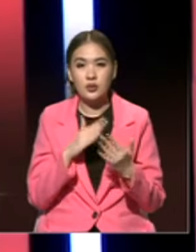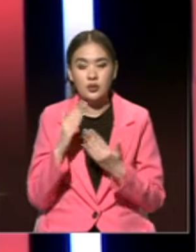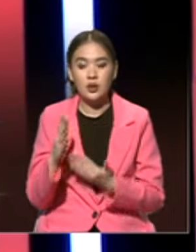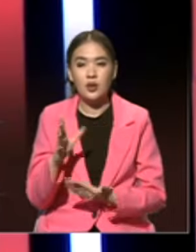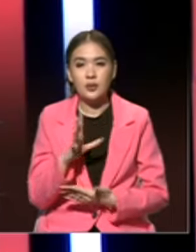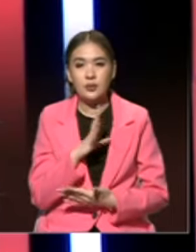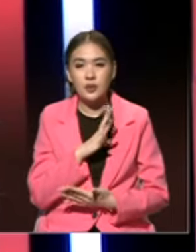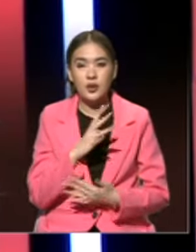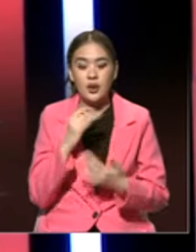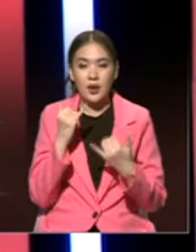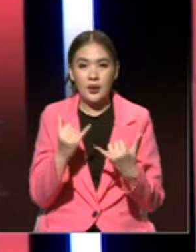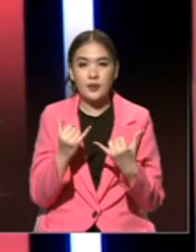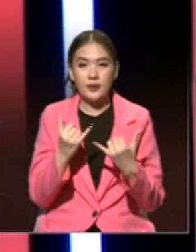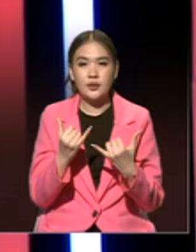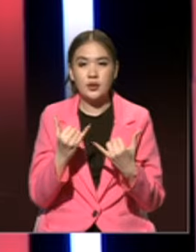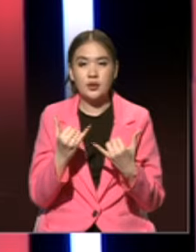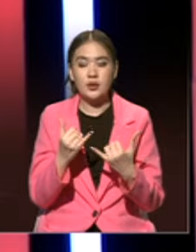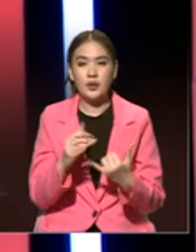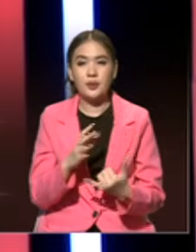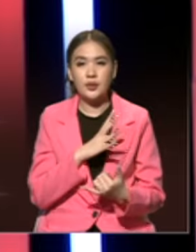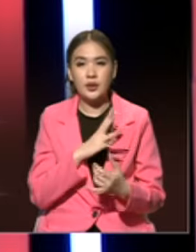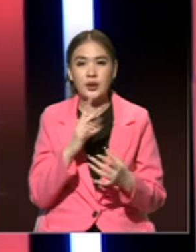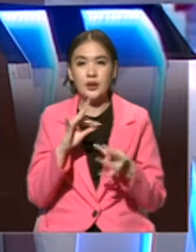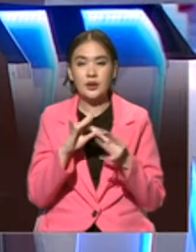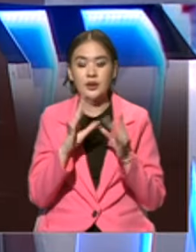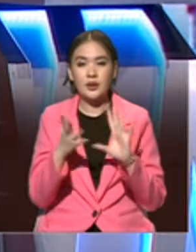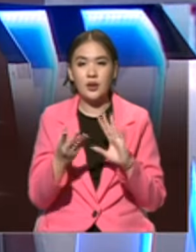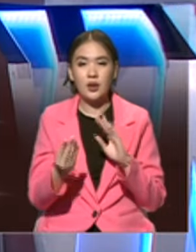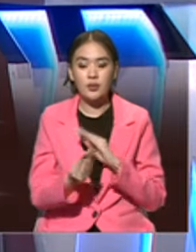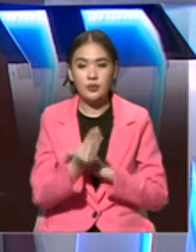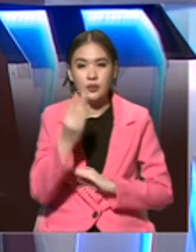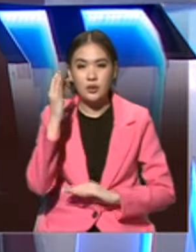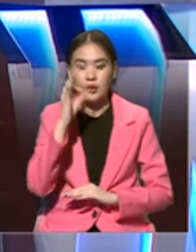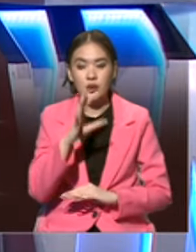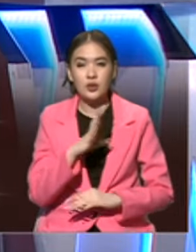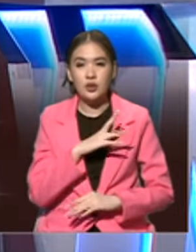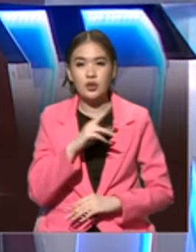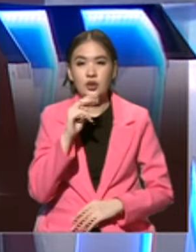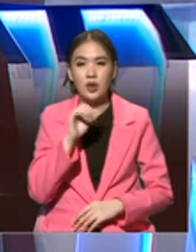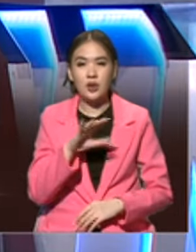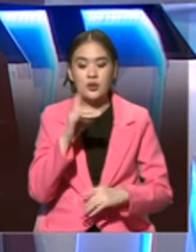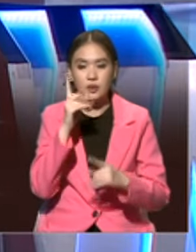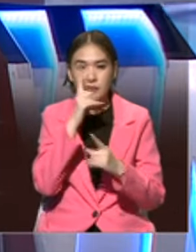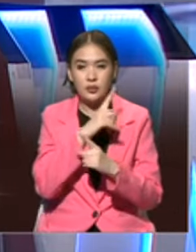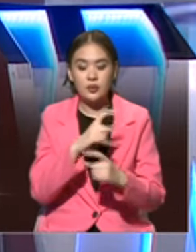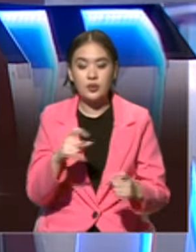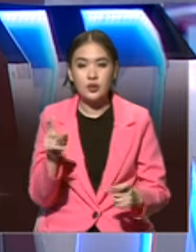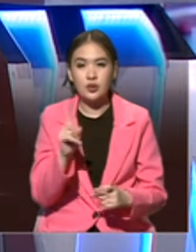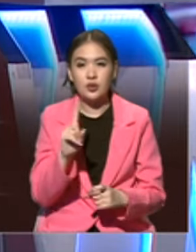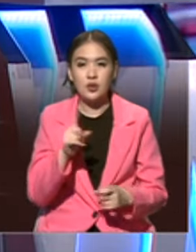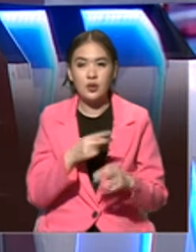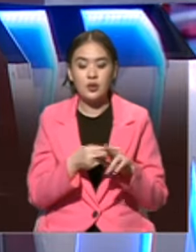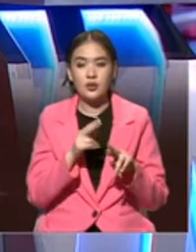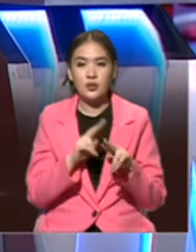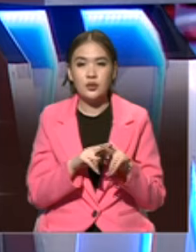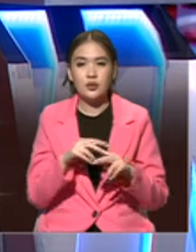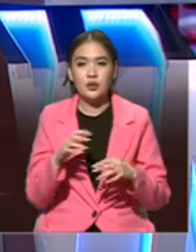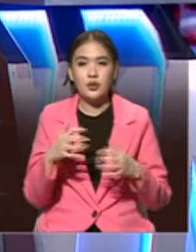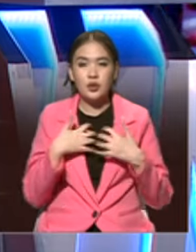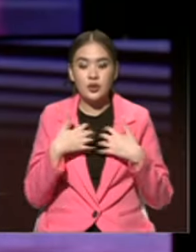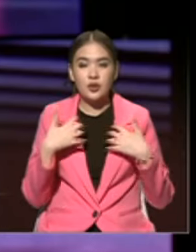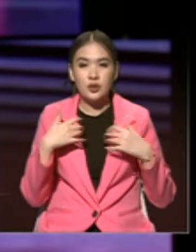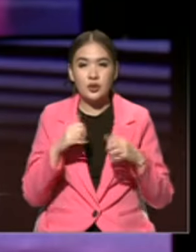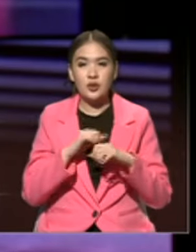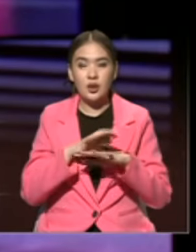кейін ауданда қазір міне бүгін уже ғаламторда сол WhatsApp желісінде барлығында тарқалып жатыр. Мына мал